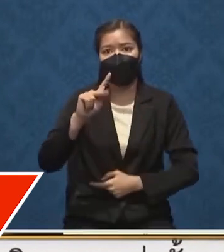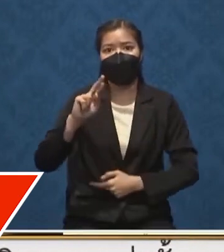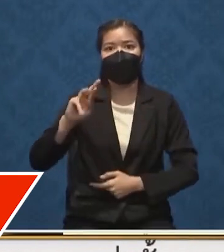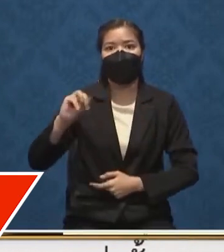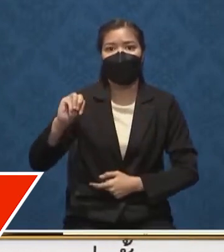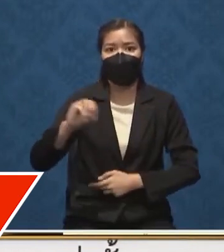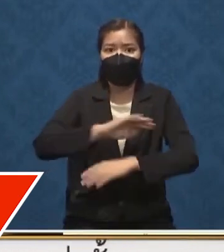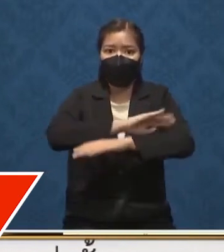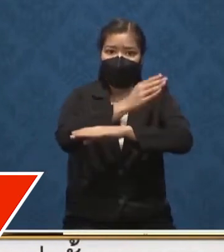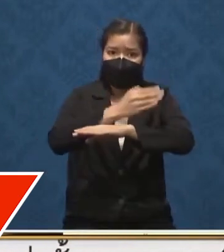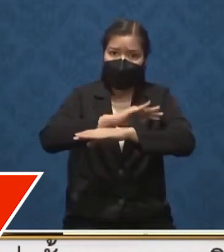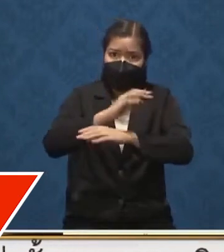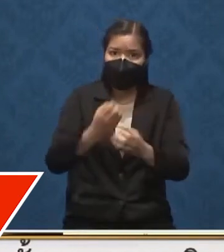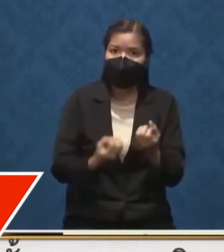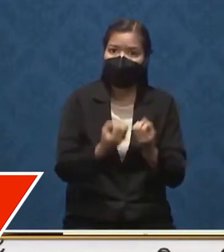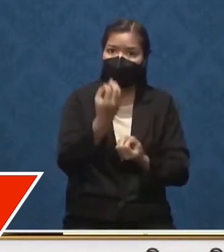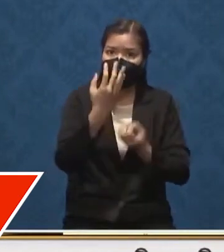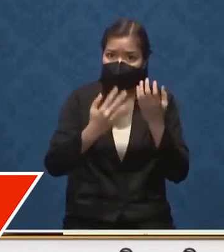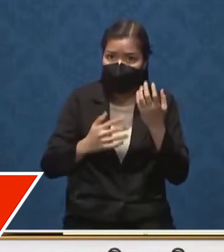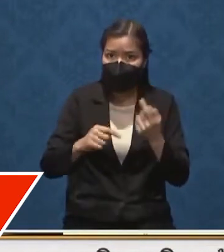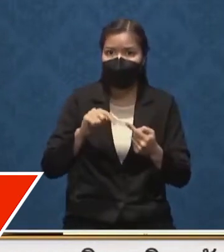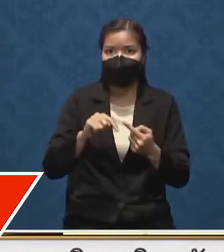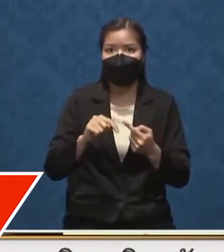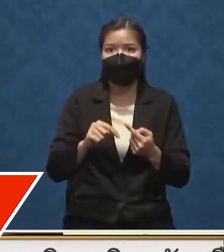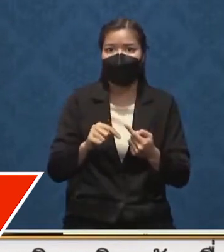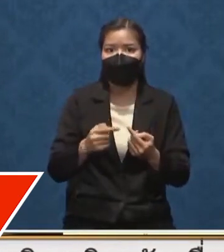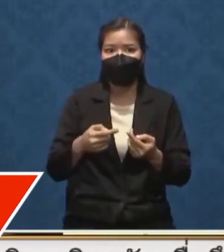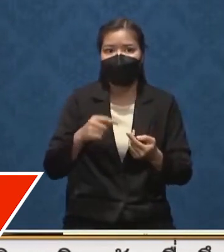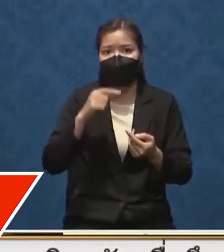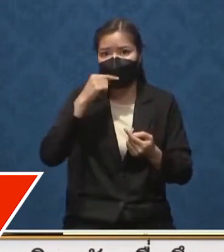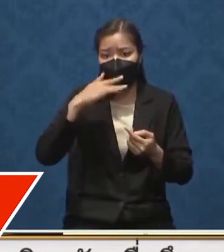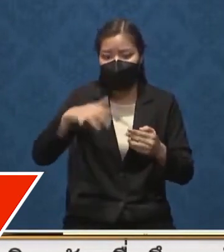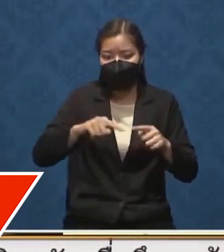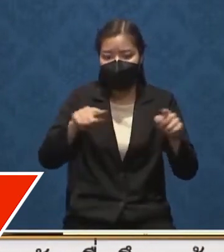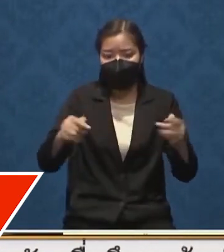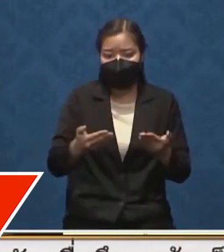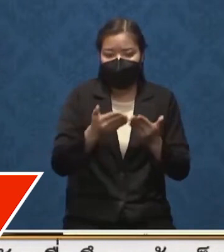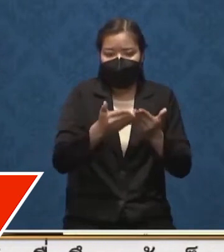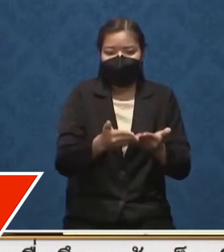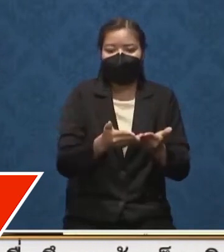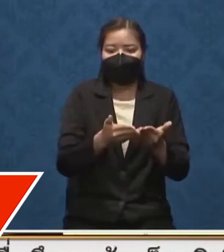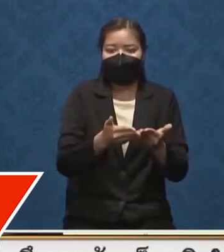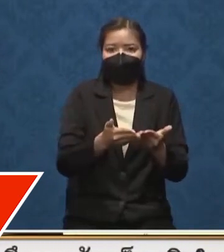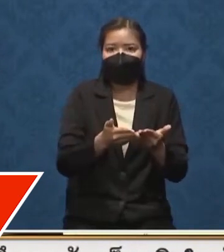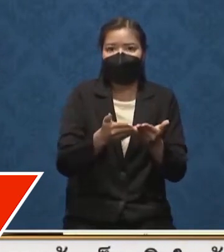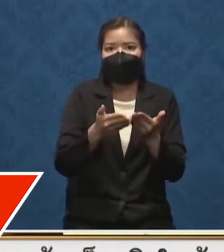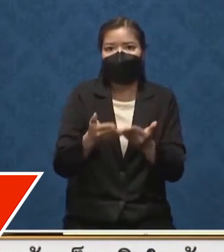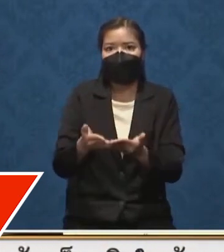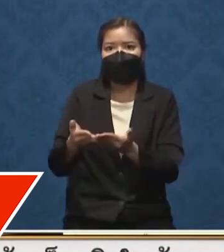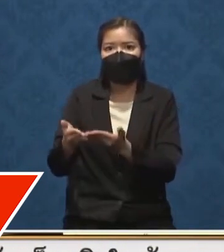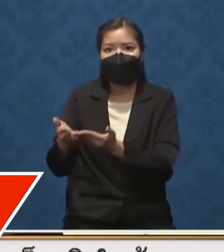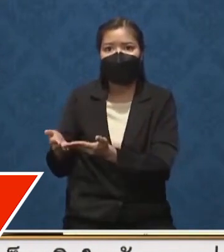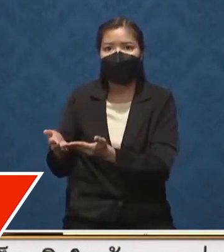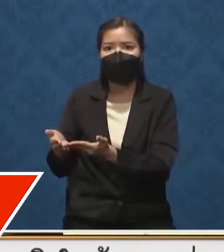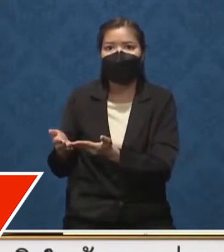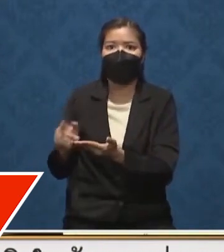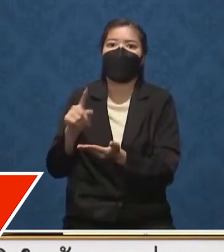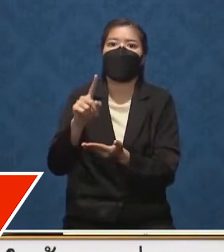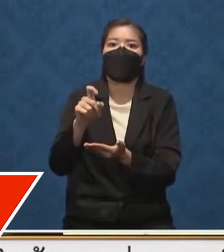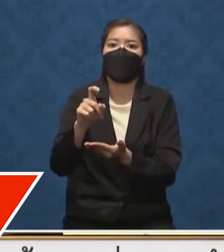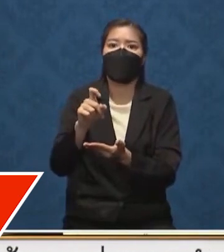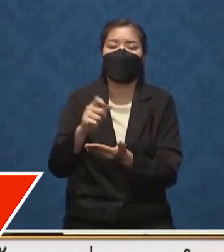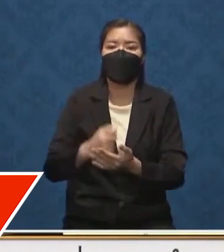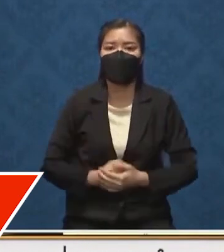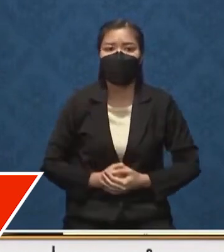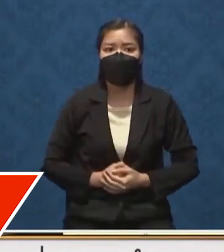จอดเรือในริมหาดที่ประกาศเป็นเกตอุยาเนี่ยยังฉดไม่ได้วิถีชีวิตของ